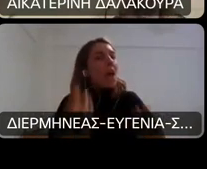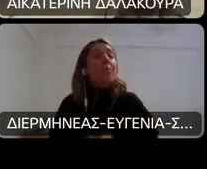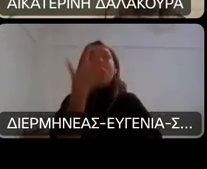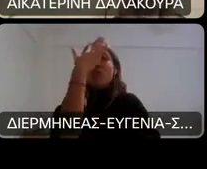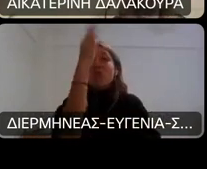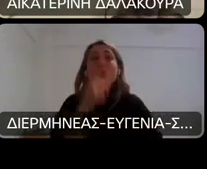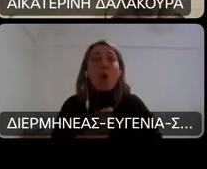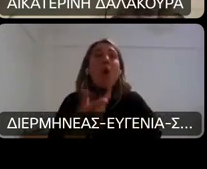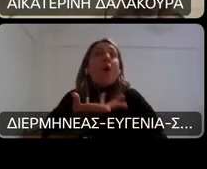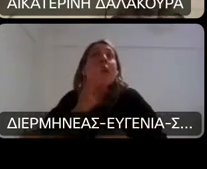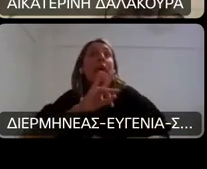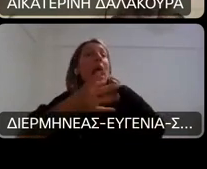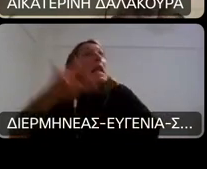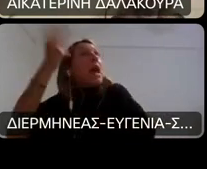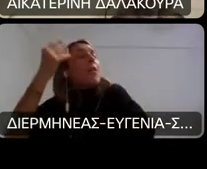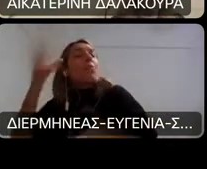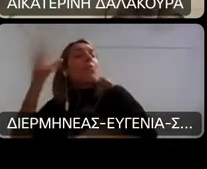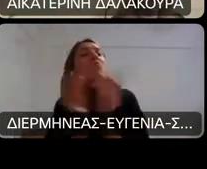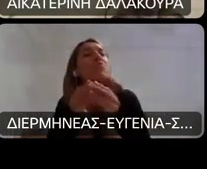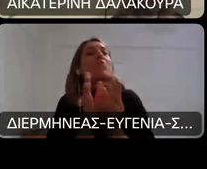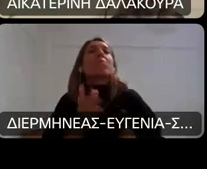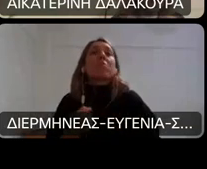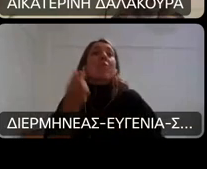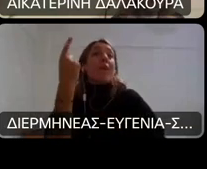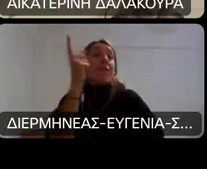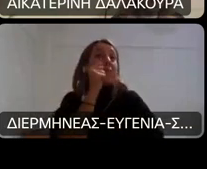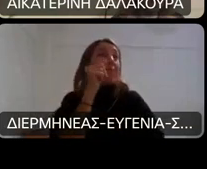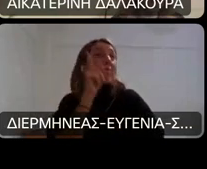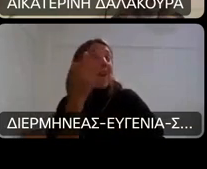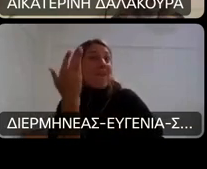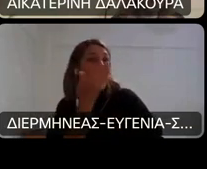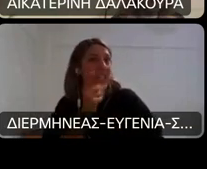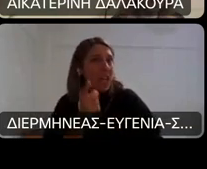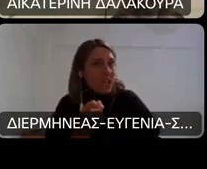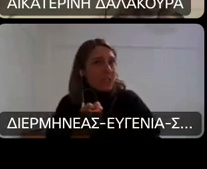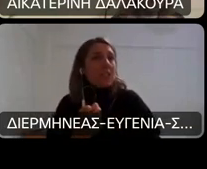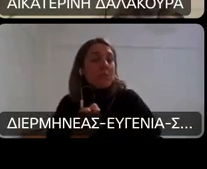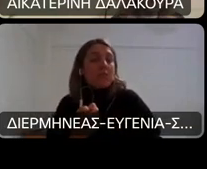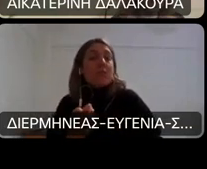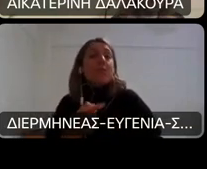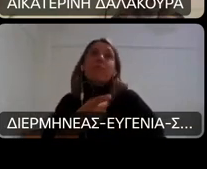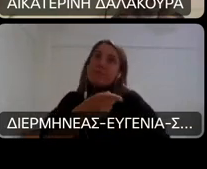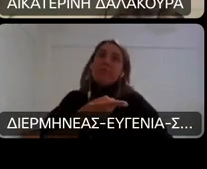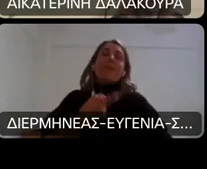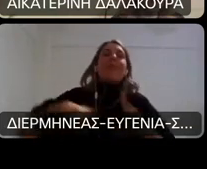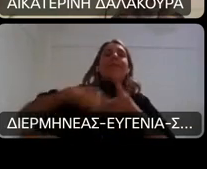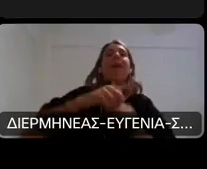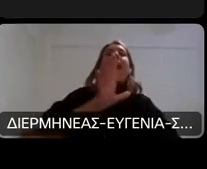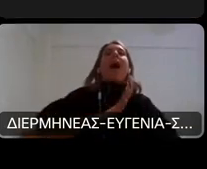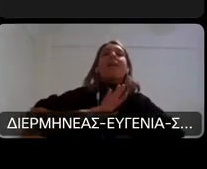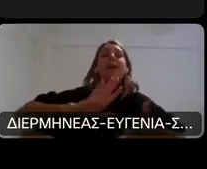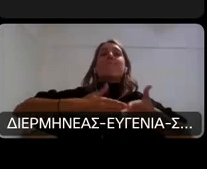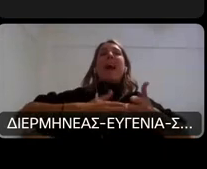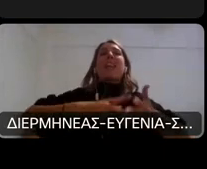χρησιμοποιούμε ή να ευαισθητοποιούμαστε απέναντι οι φοιτητές και φοιτήτριες και προκειμένη περίπτωση και οι διοικητικοί υπάλληλοι.